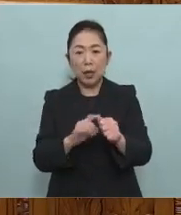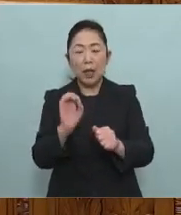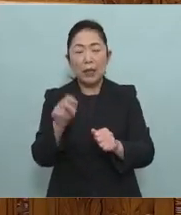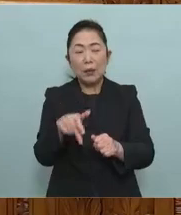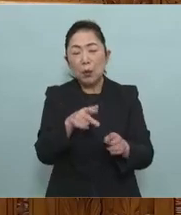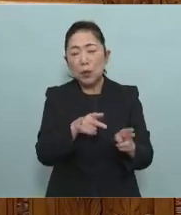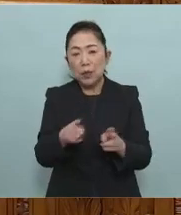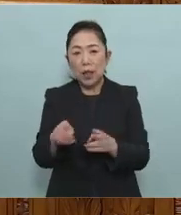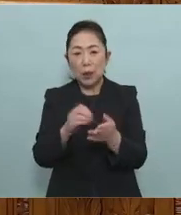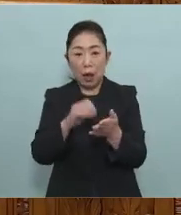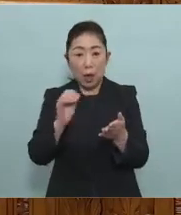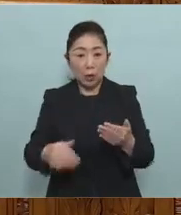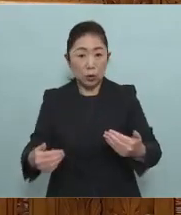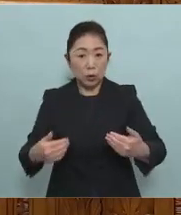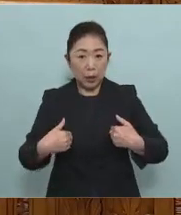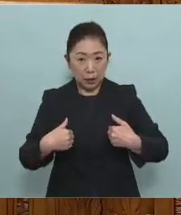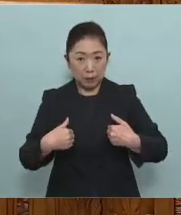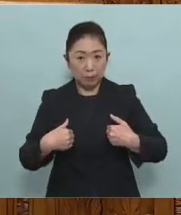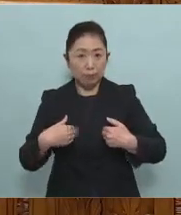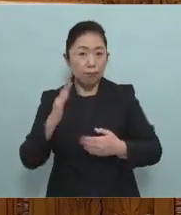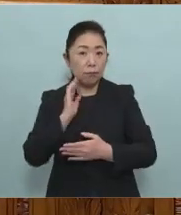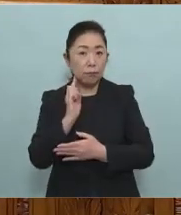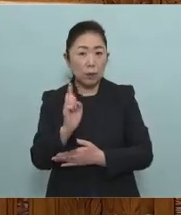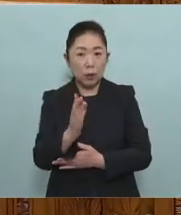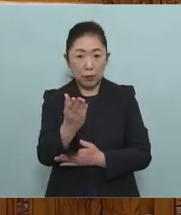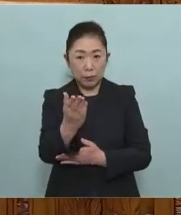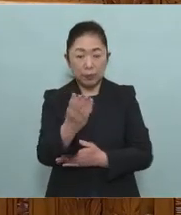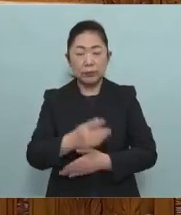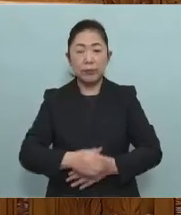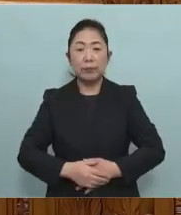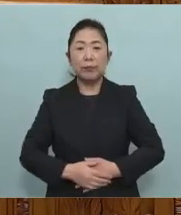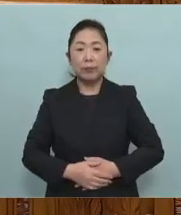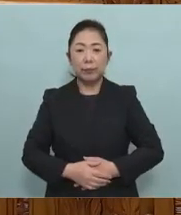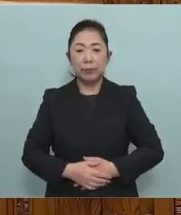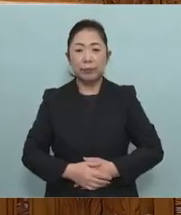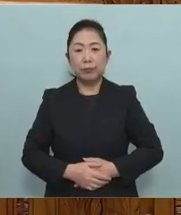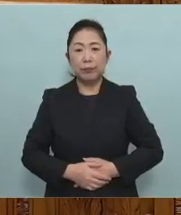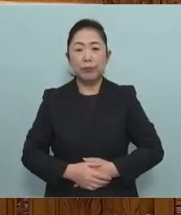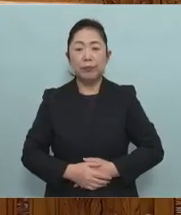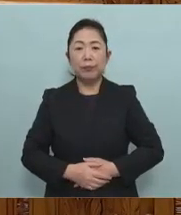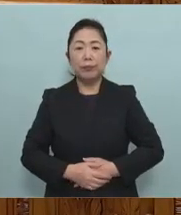ス制度は廃止すべきと考えますが、総理のご所見を問います。